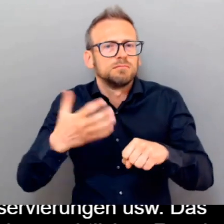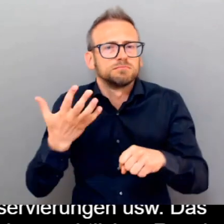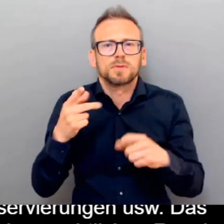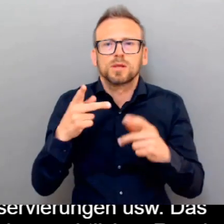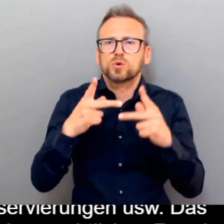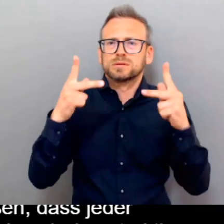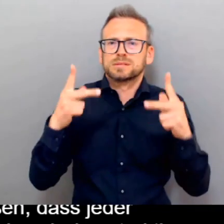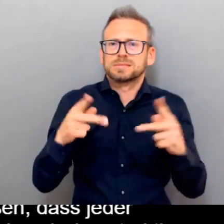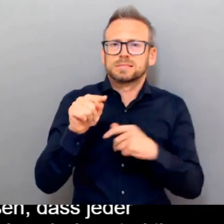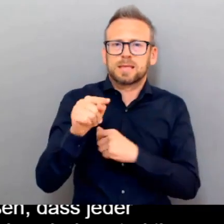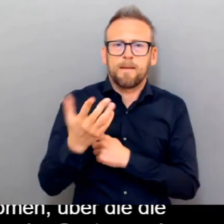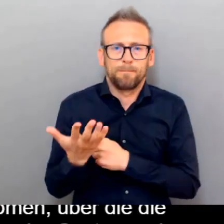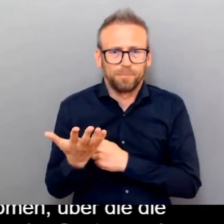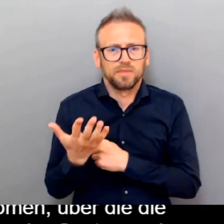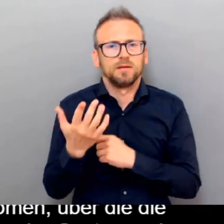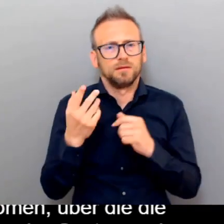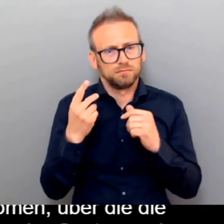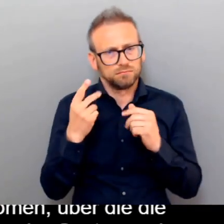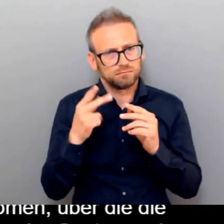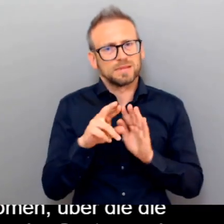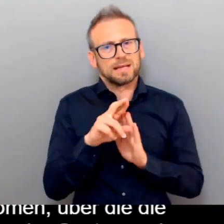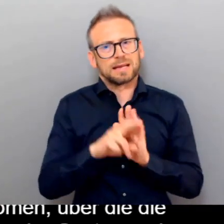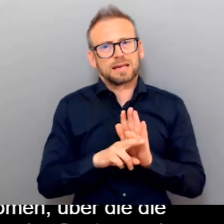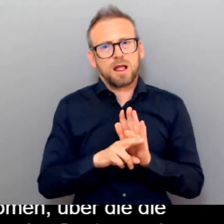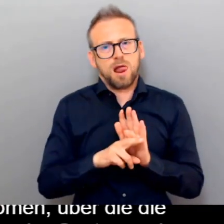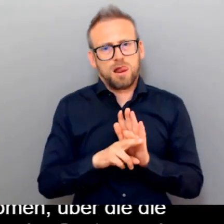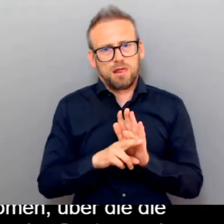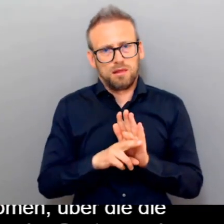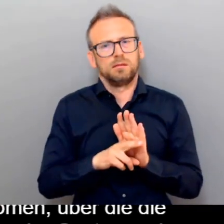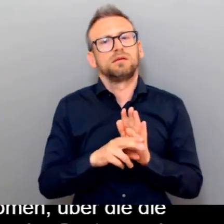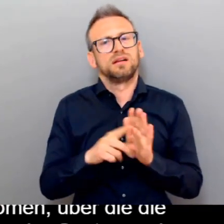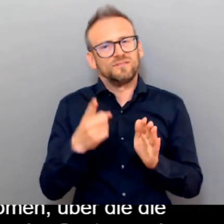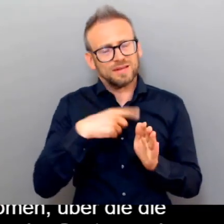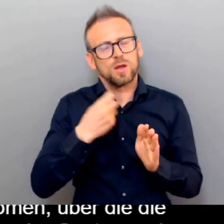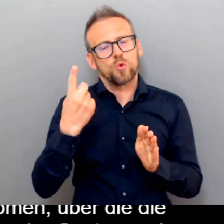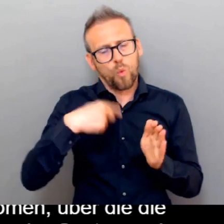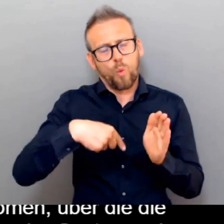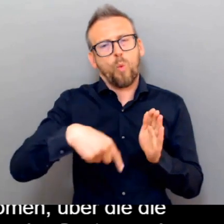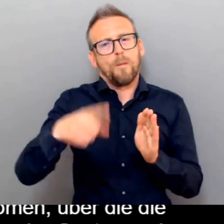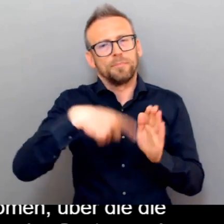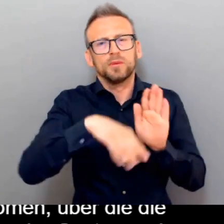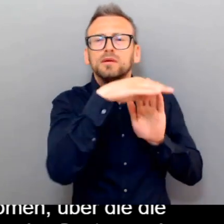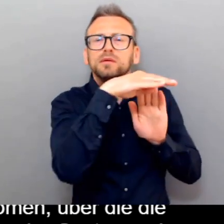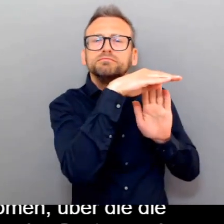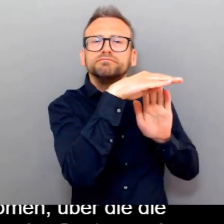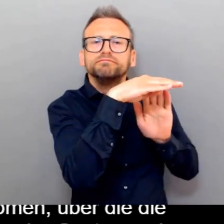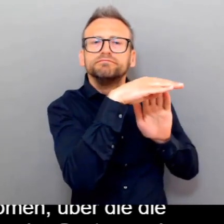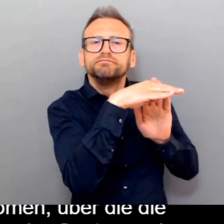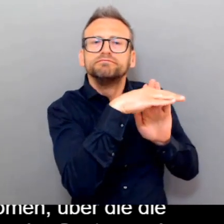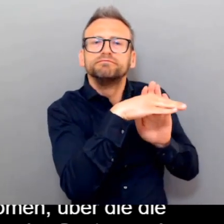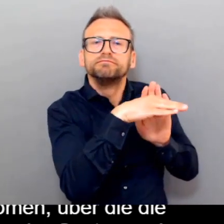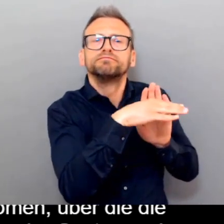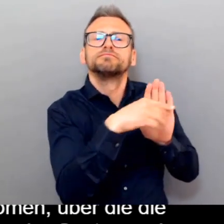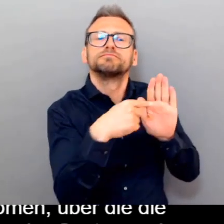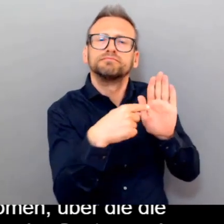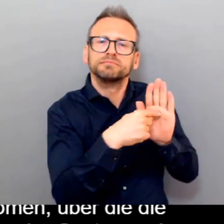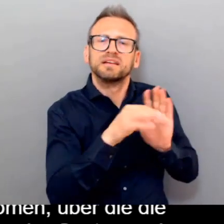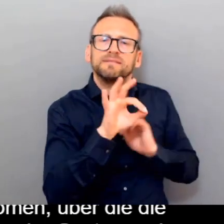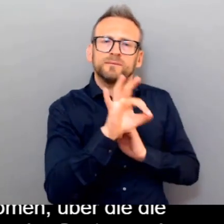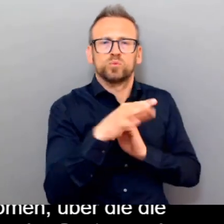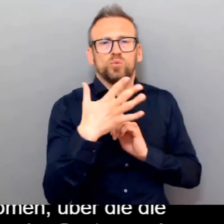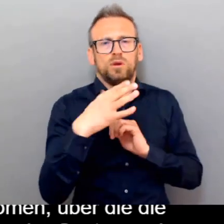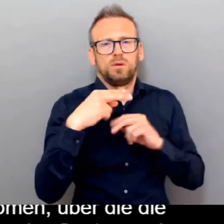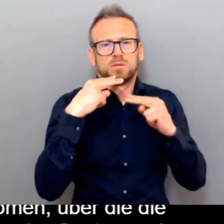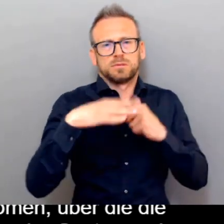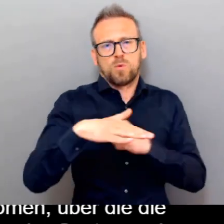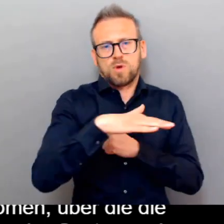Vielen Dank. Herr Staatsminister Aiwanger, bitte. Ja, meine sehr geehrten Damen und Herren, Bayern kehrt zurück auf den Weg zur Normalität